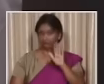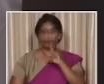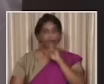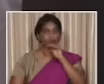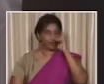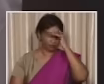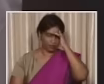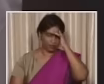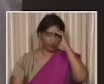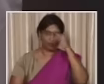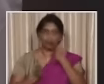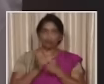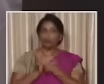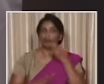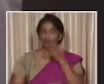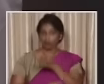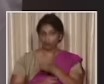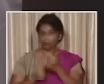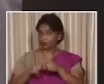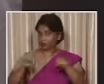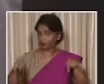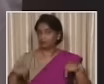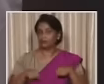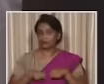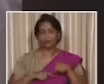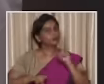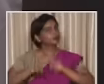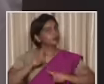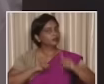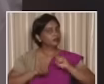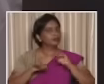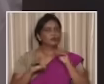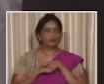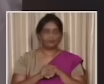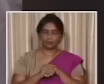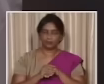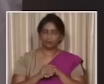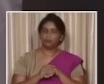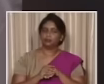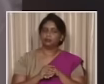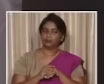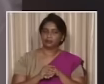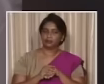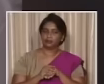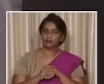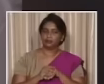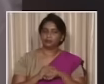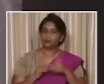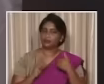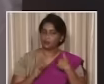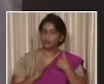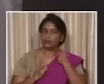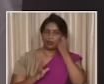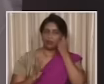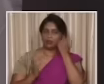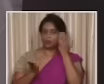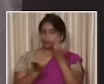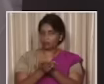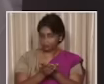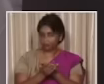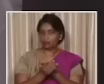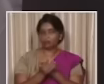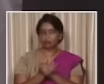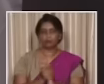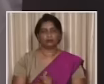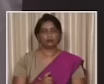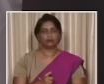කතානායක කාමරේ ඒ සාකච්ඡා කාමරේ තමයි අපි මේ යෝජනාව ඉදිරිපත් කරන්නට එකඟ